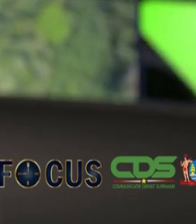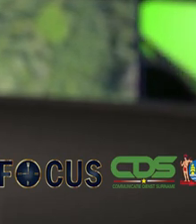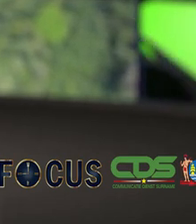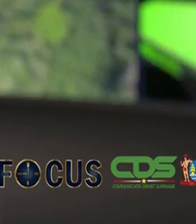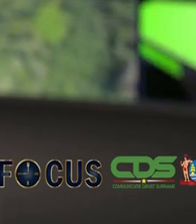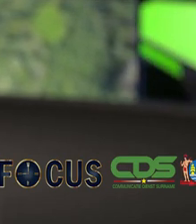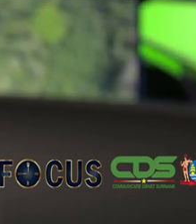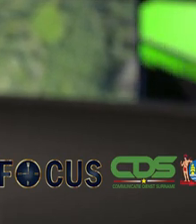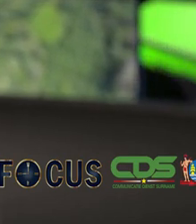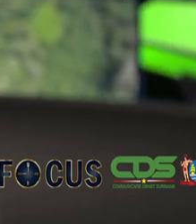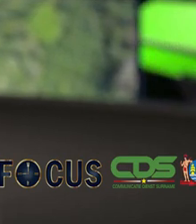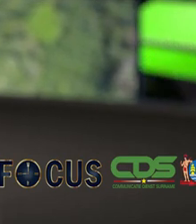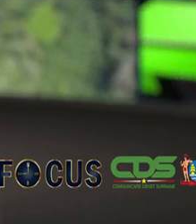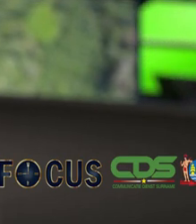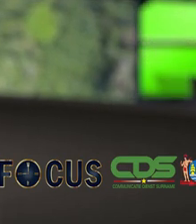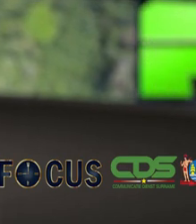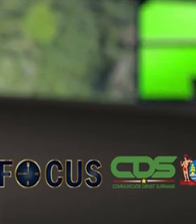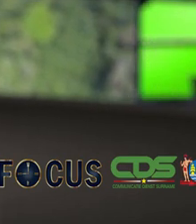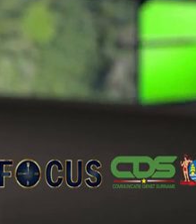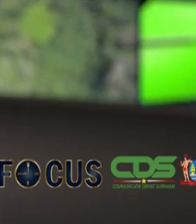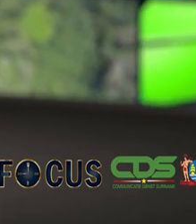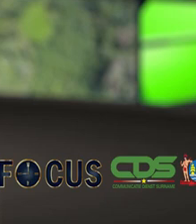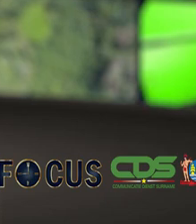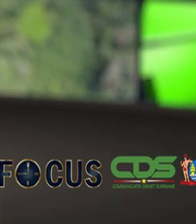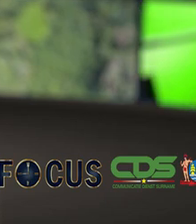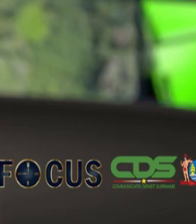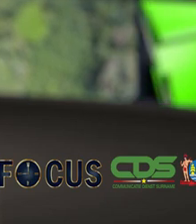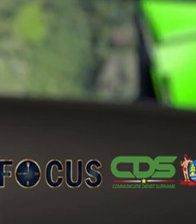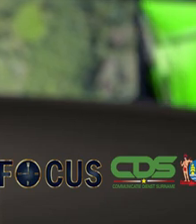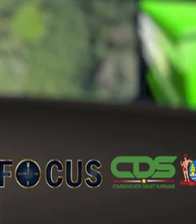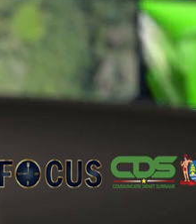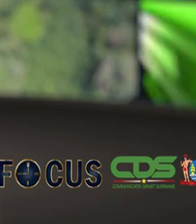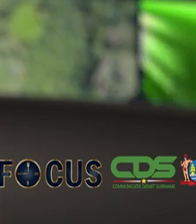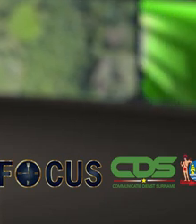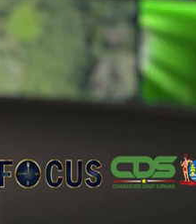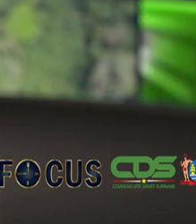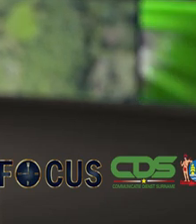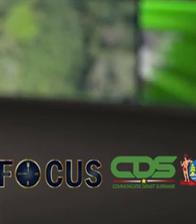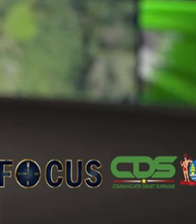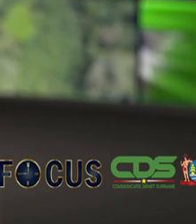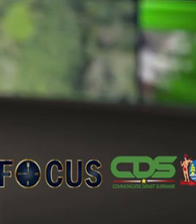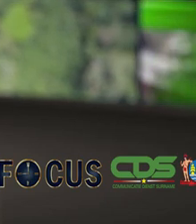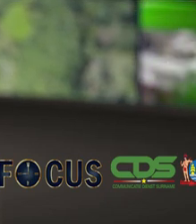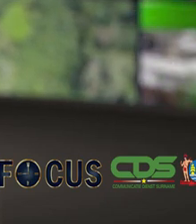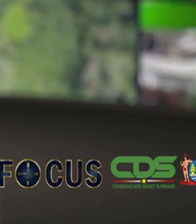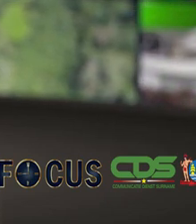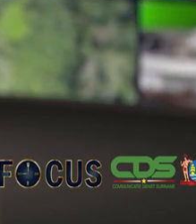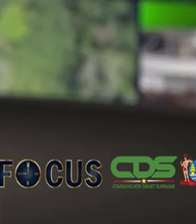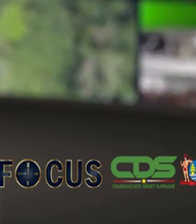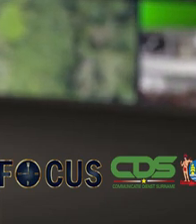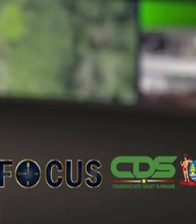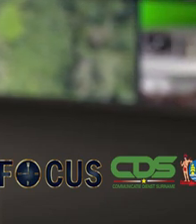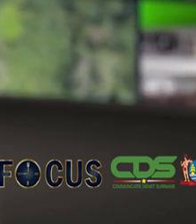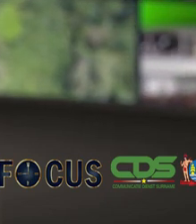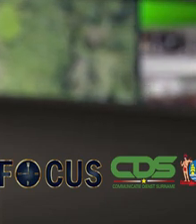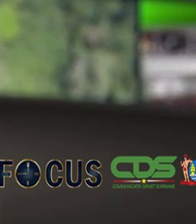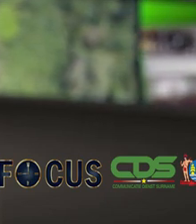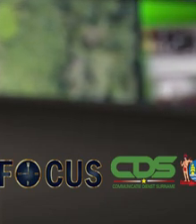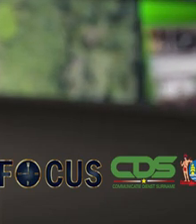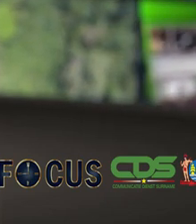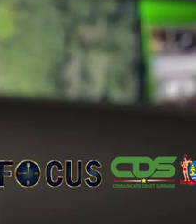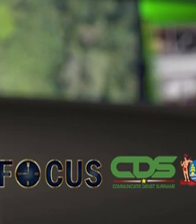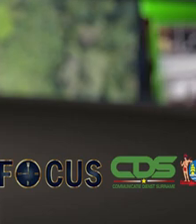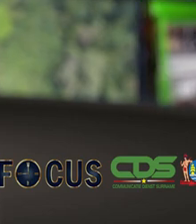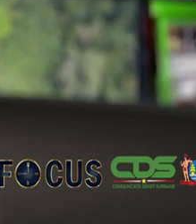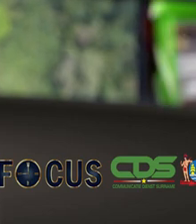aan Suriname. Tijdens het recente bezoek van de regeringsdelegatie onder leiding van president Chandrika Prasad Santokki hebben de twee